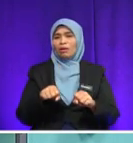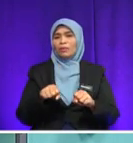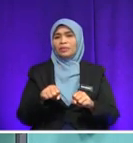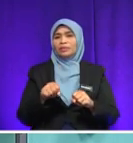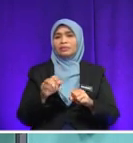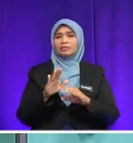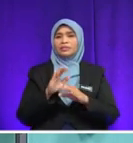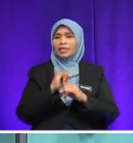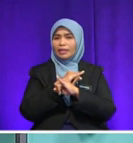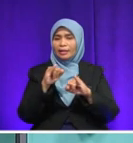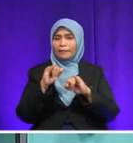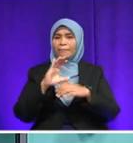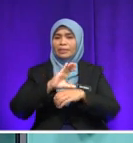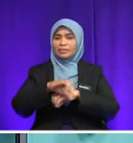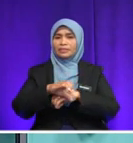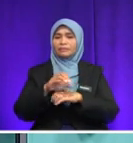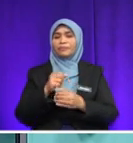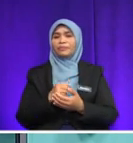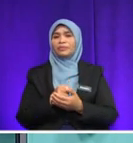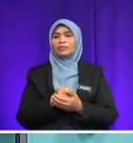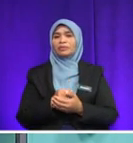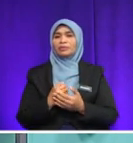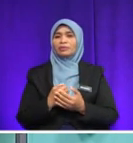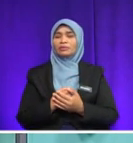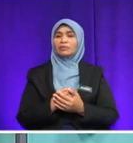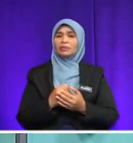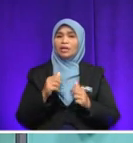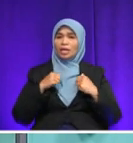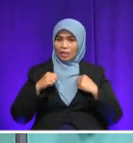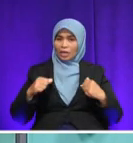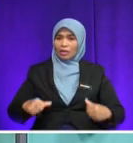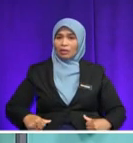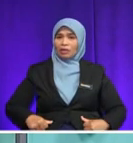di ada penyelesaiannya Oke sekarang kita tengok anggota